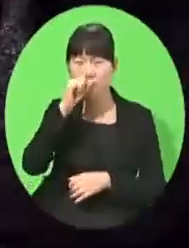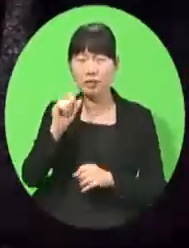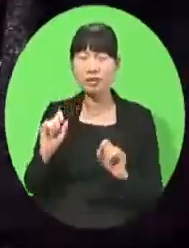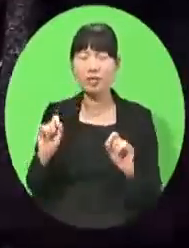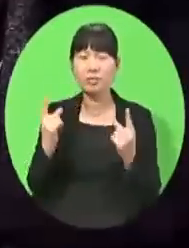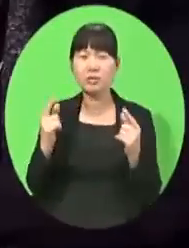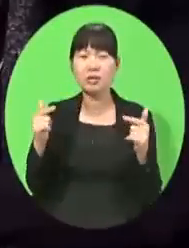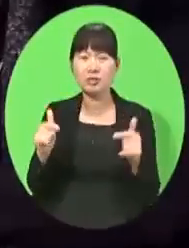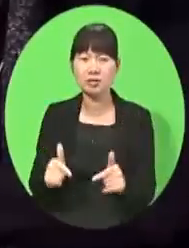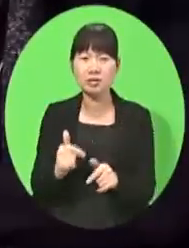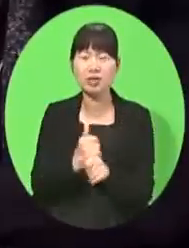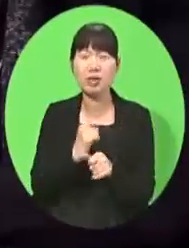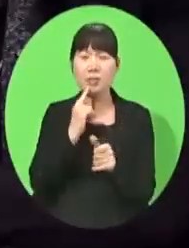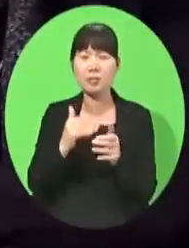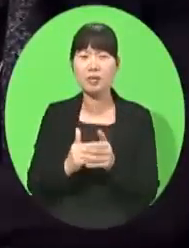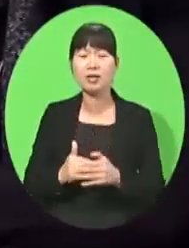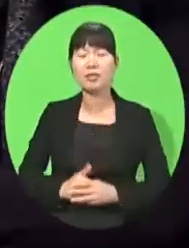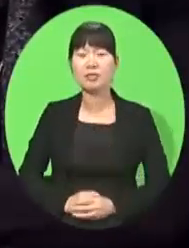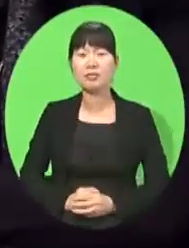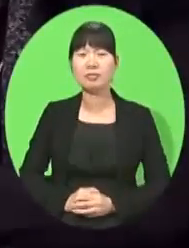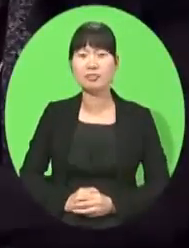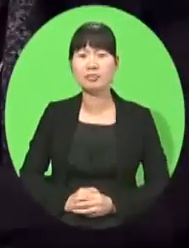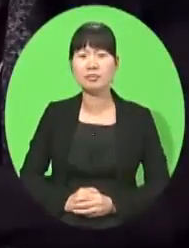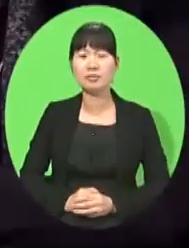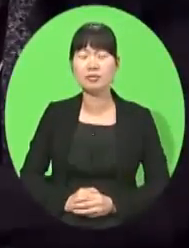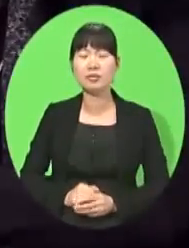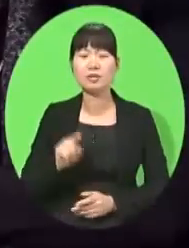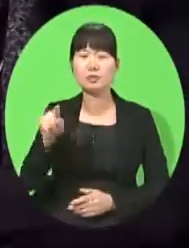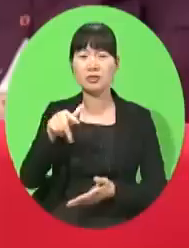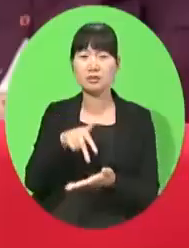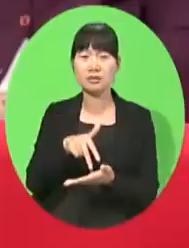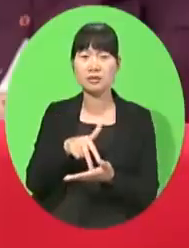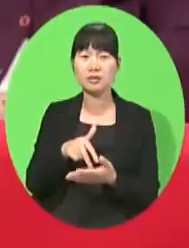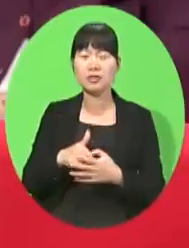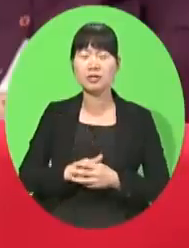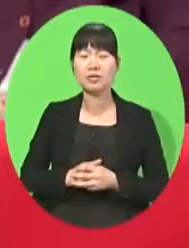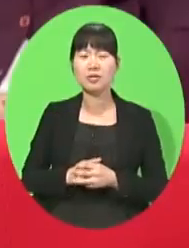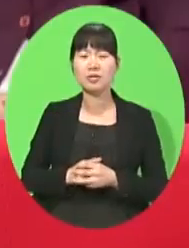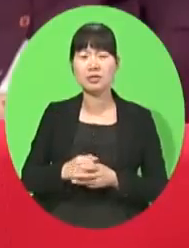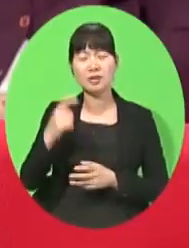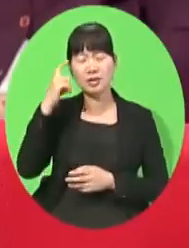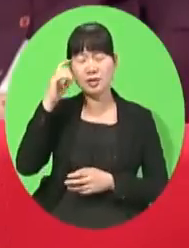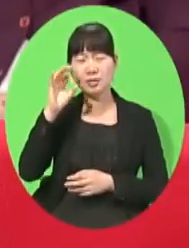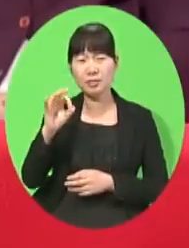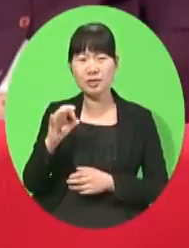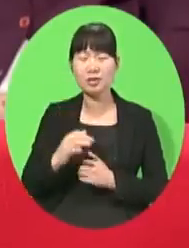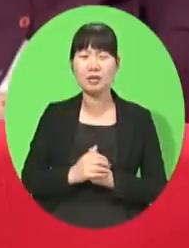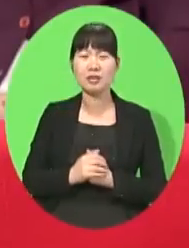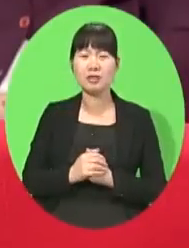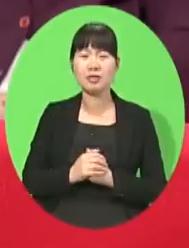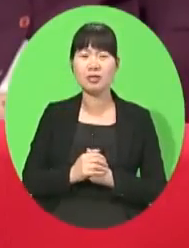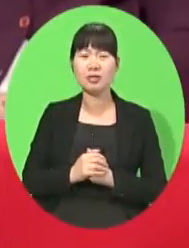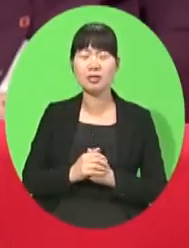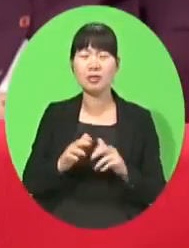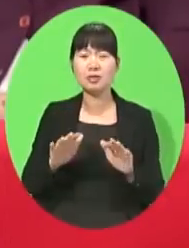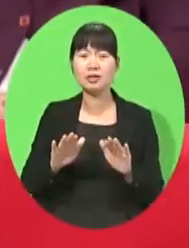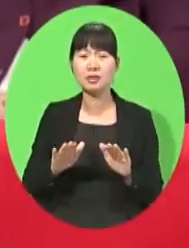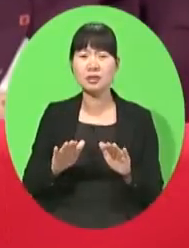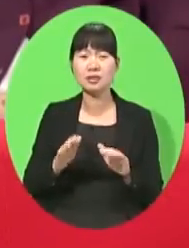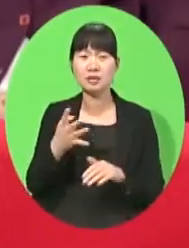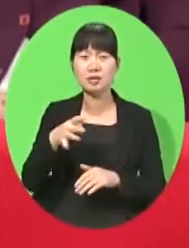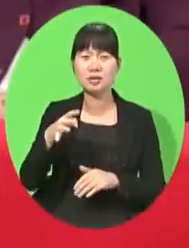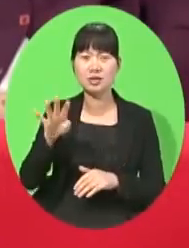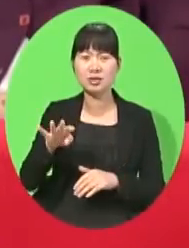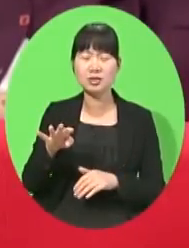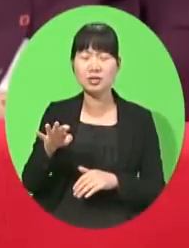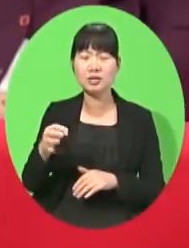같이 좋아지더라고요. 그래서 그런 부분들을 생각해 보면 지금 차트에서